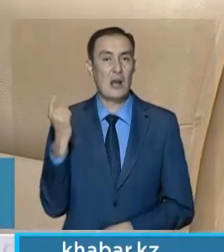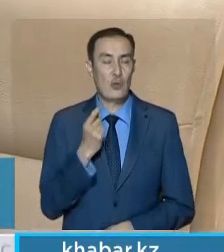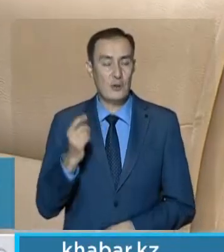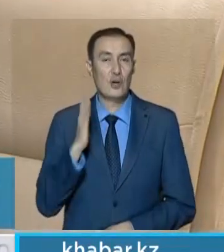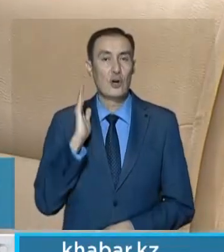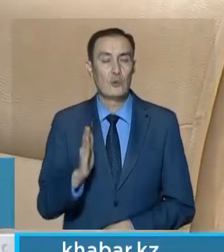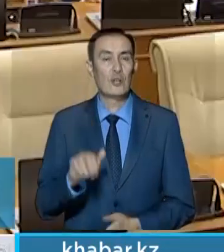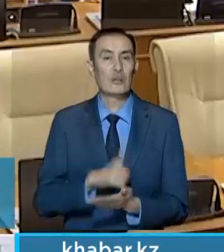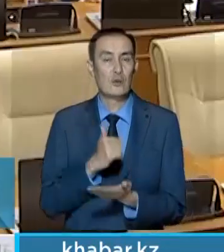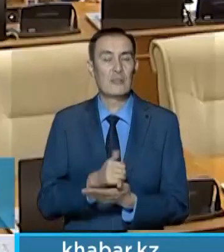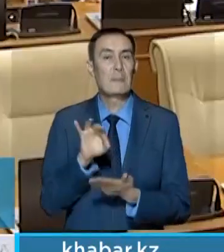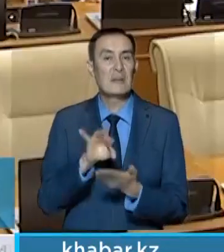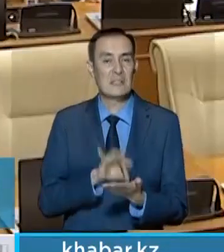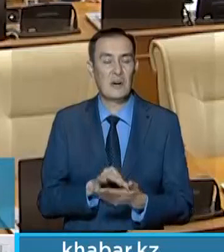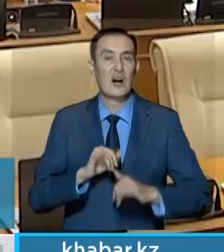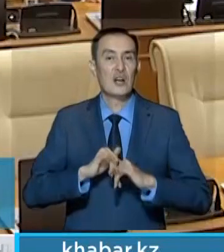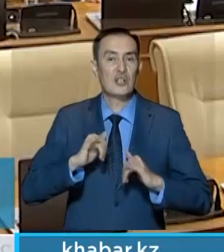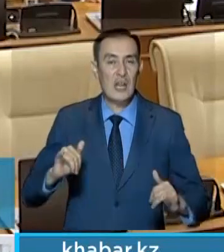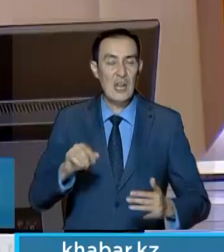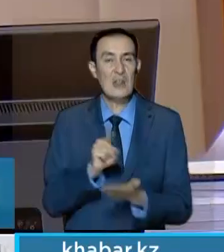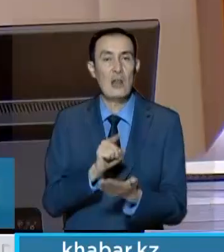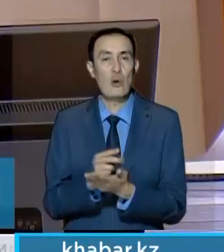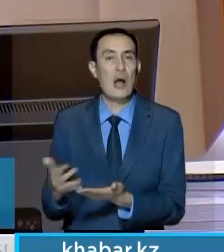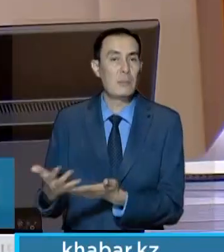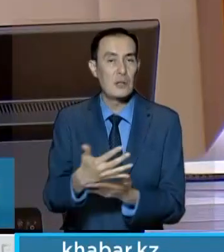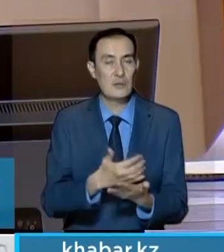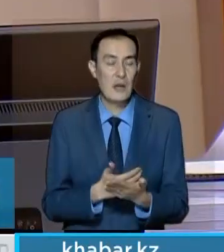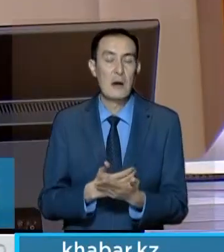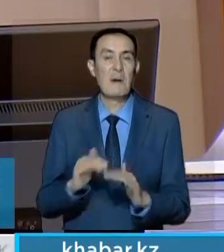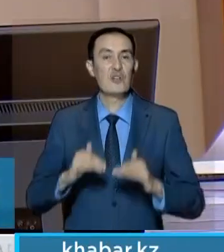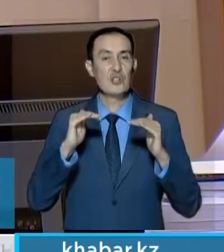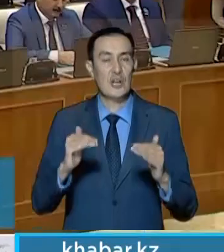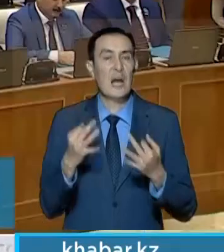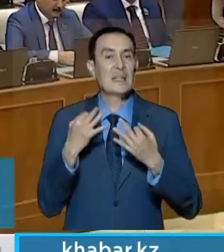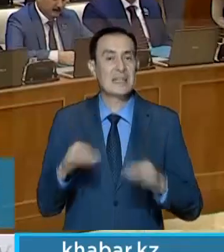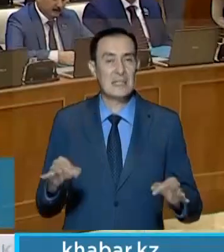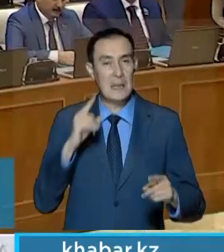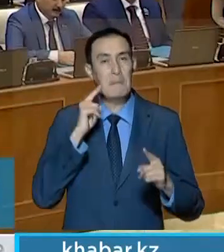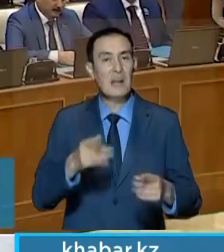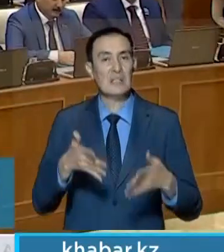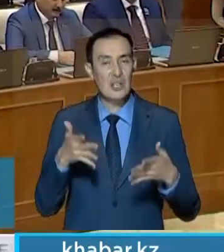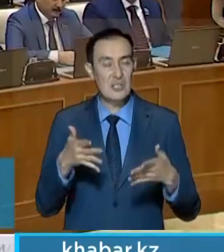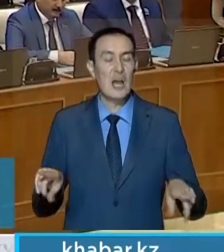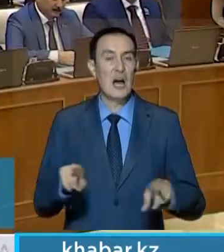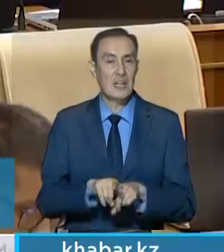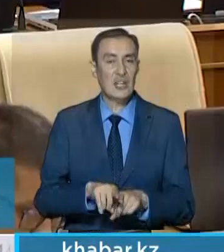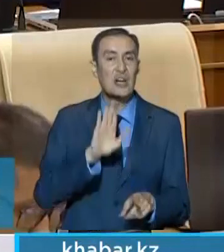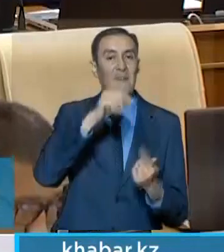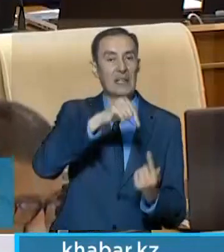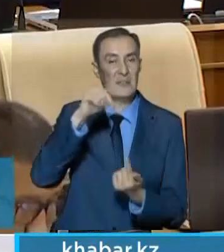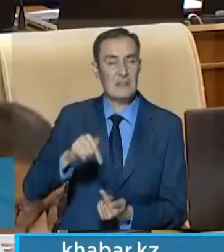он будет основан на принципах расширения налогооблагаемой базы, повышения открытости и прозрачности, а также